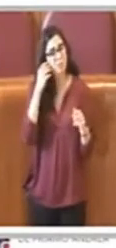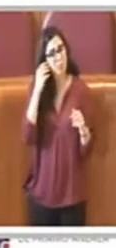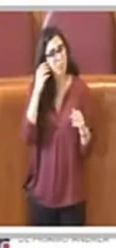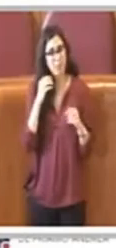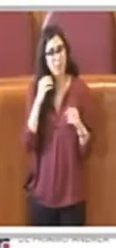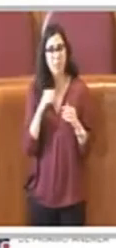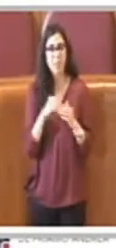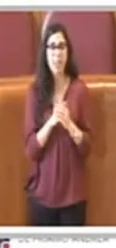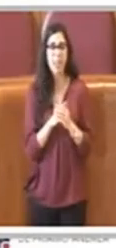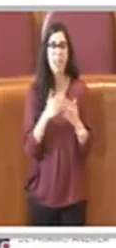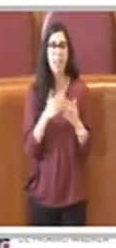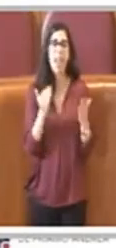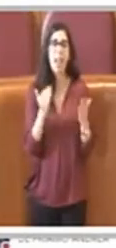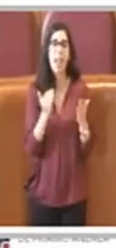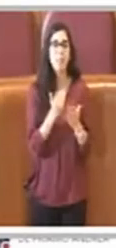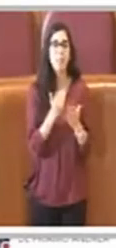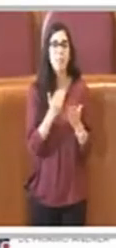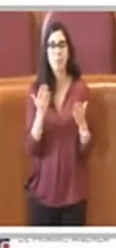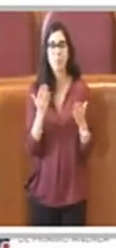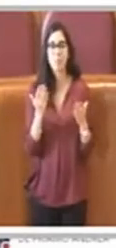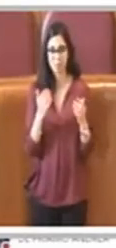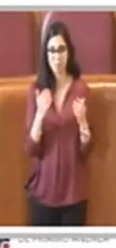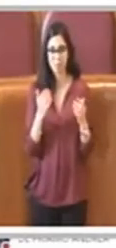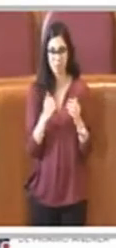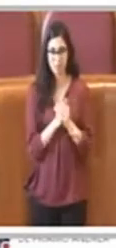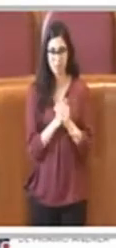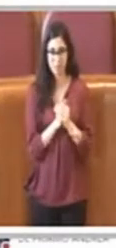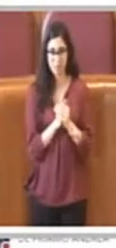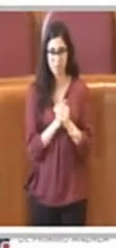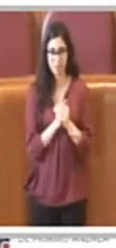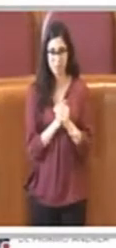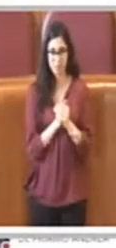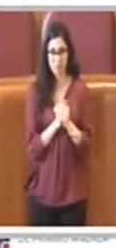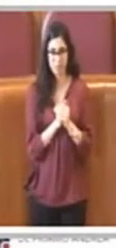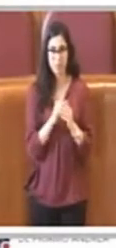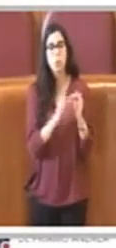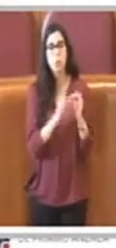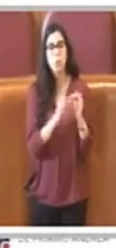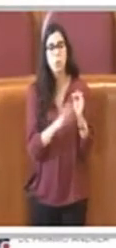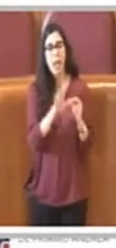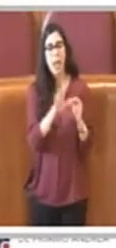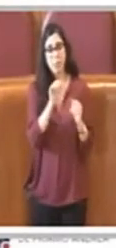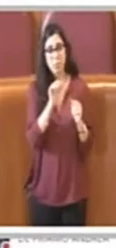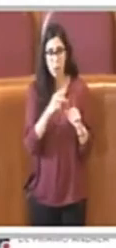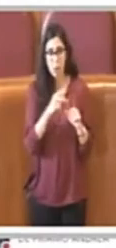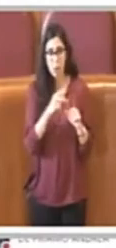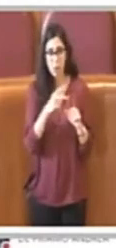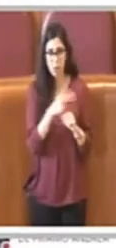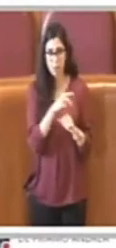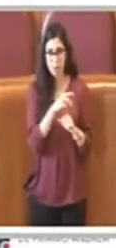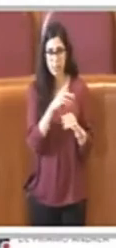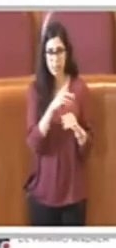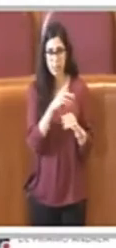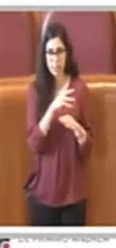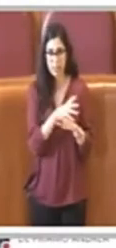iscritte alla consulta Se mediante posso altro assicurare, rappresentante. vuole fermare un attimo l'intervento? Prego.